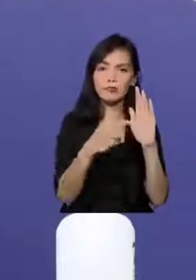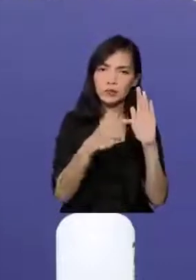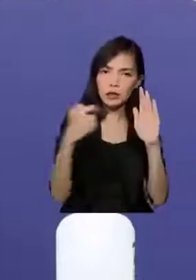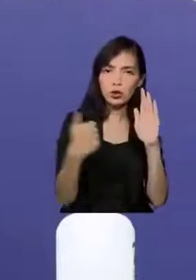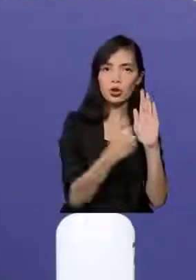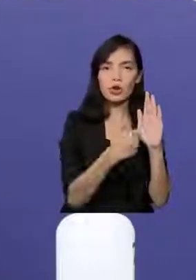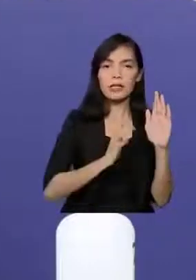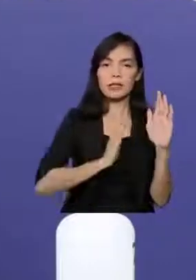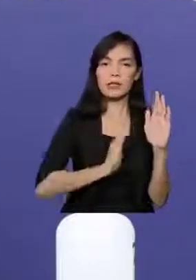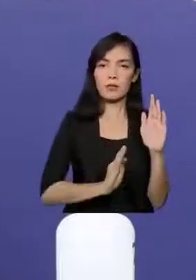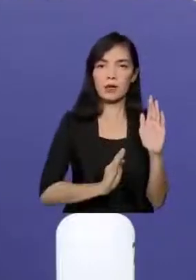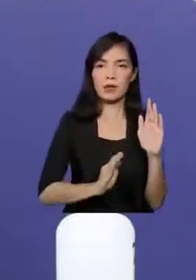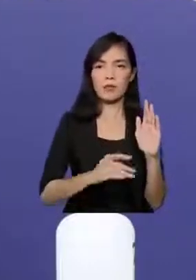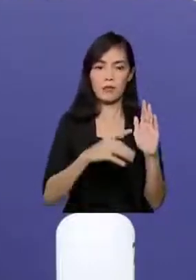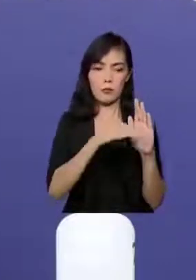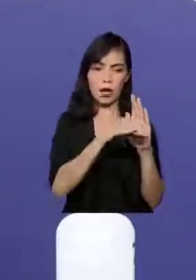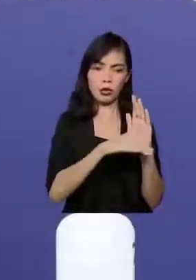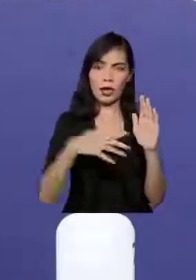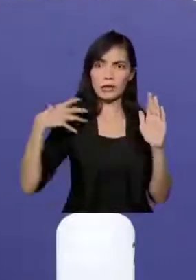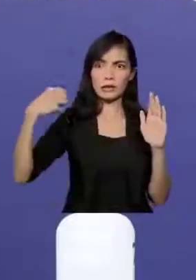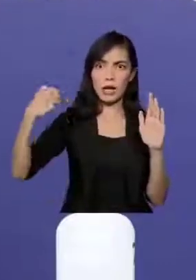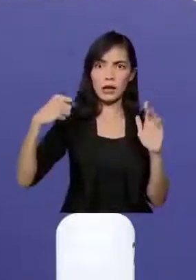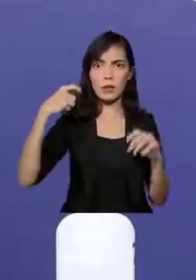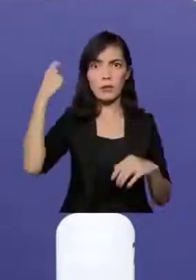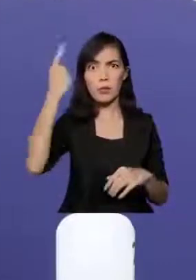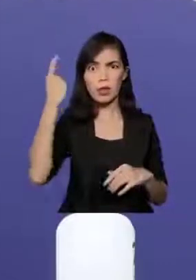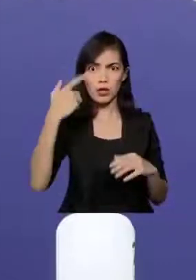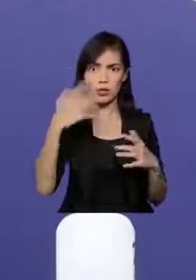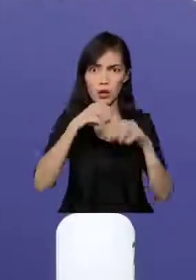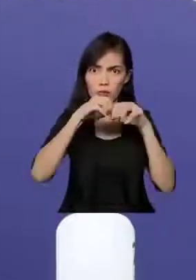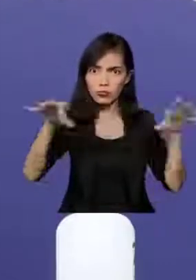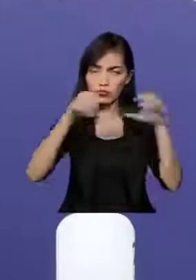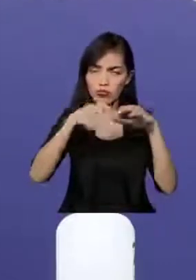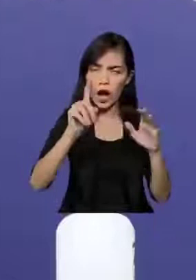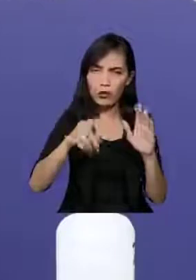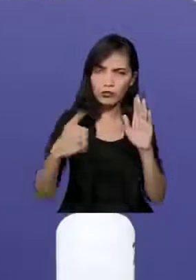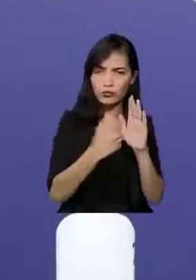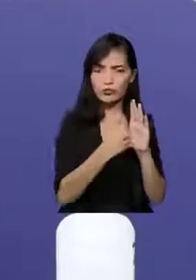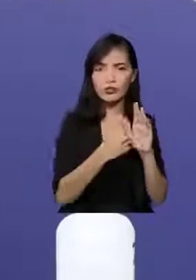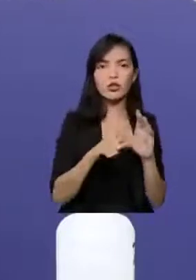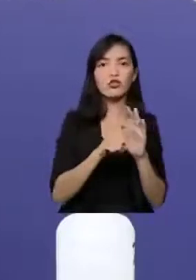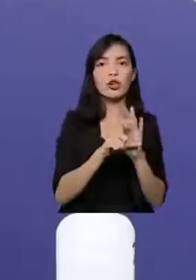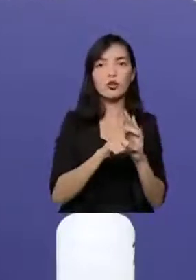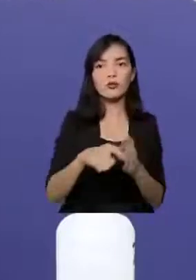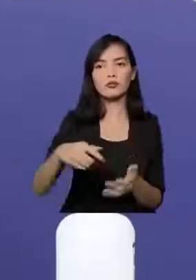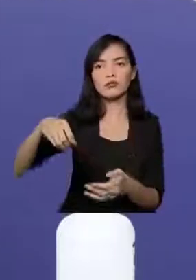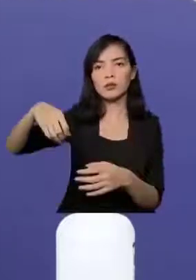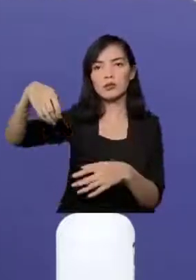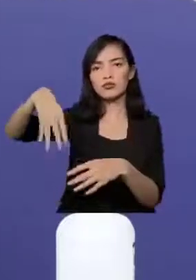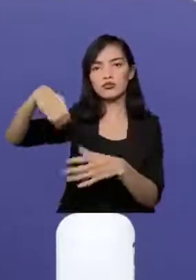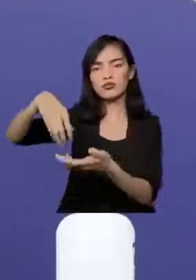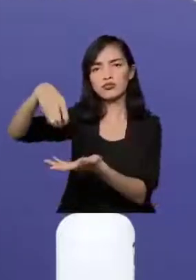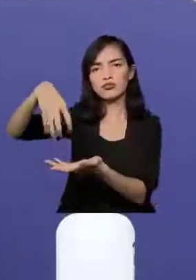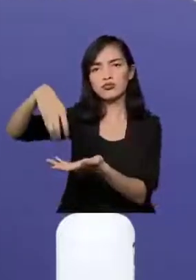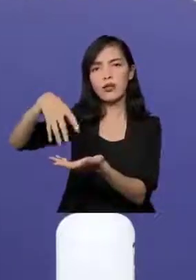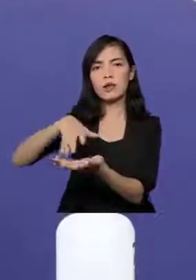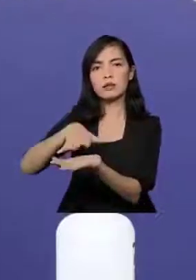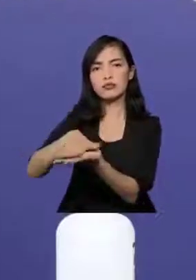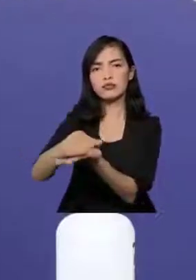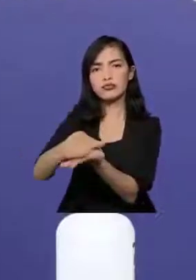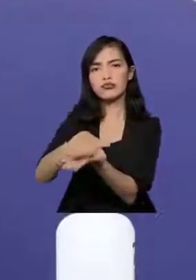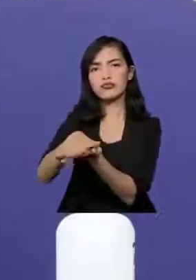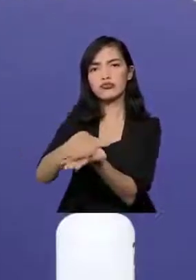terapkan segala potong kesehatan yang telah dihimbau oleh pemerintah seperti rajin cuci tangan dengan menggunakan sabun dengan air mengalir